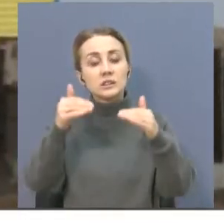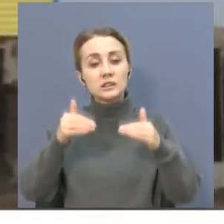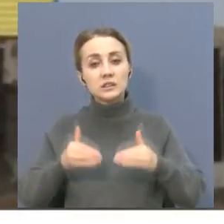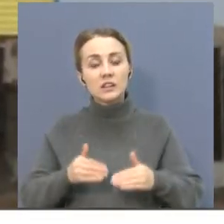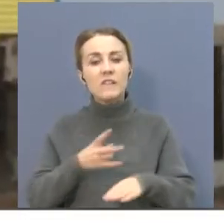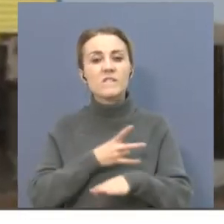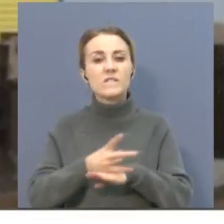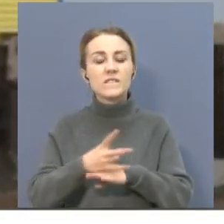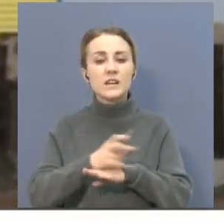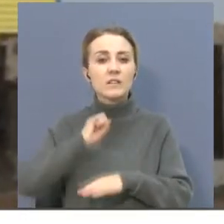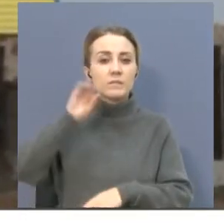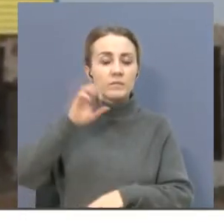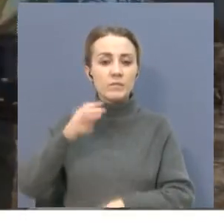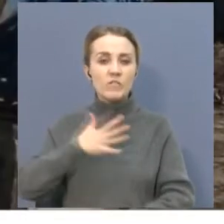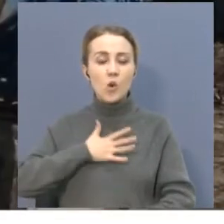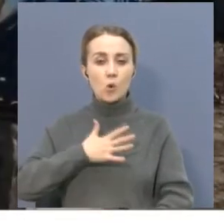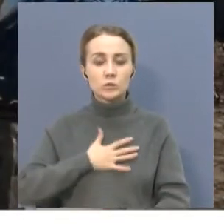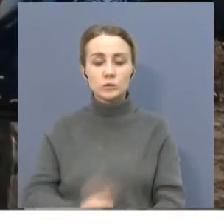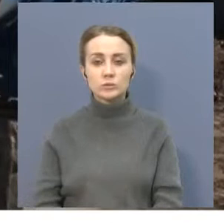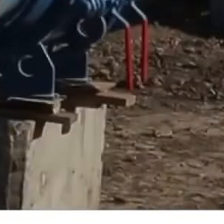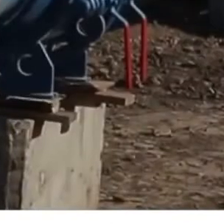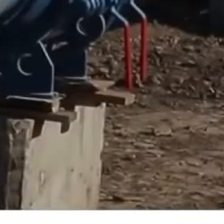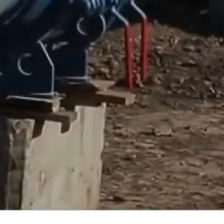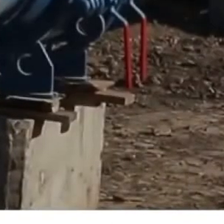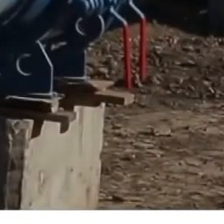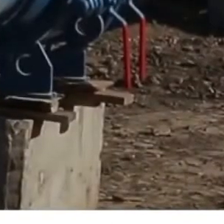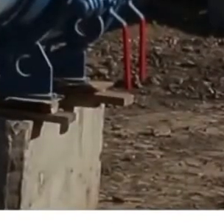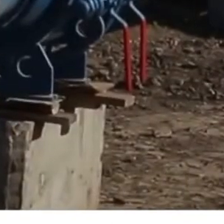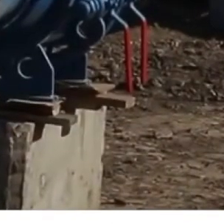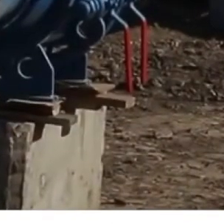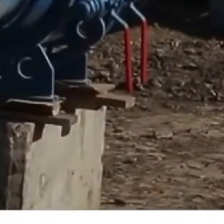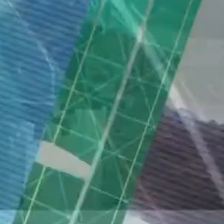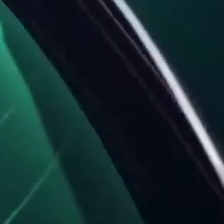Жансұлу Женқұл, Василий Вережников, Алмас Сәдуақасов, Көкшақпарат.